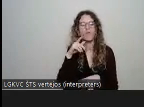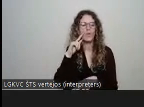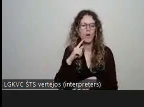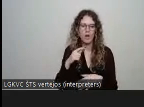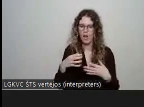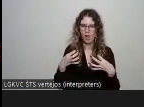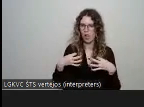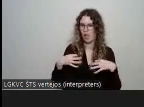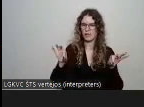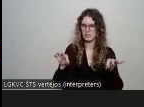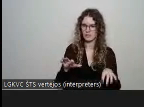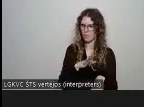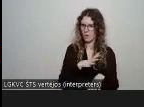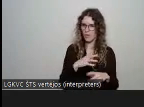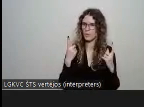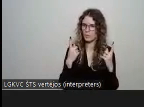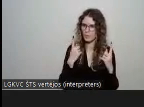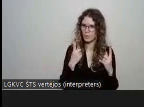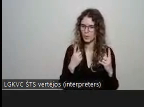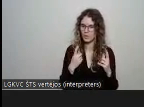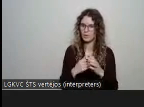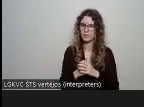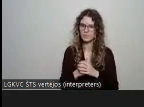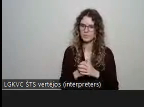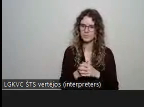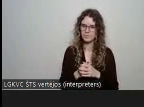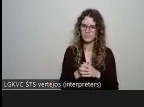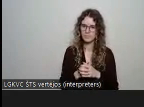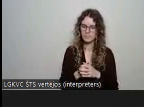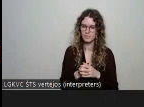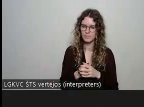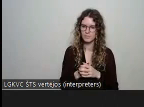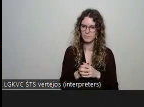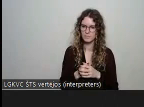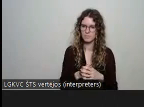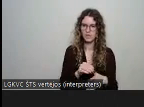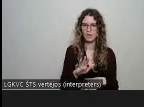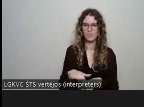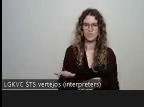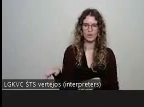didelė. Ir kai mokiniai